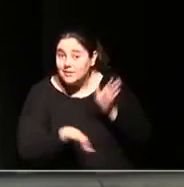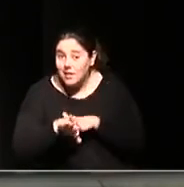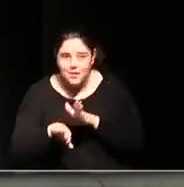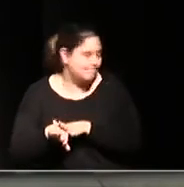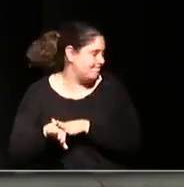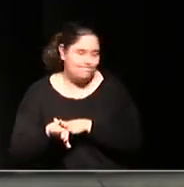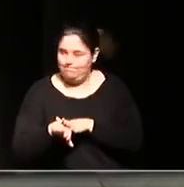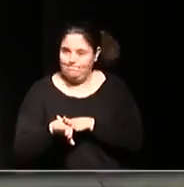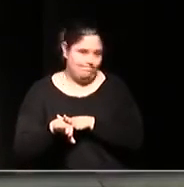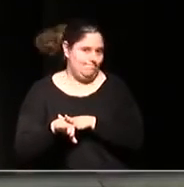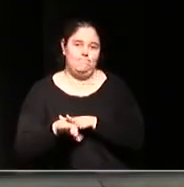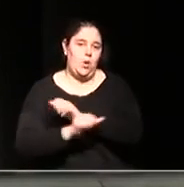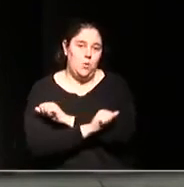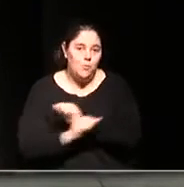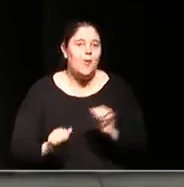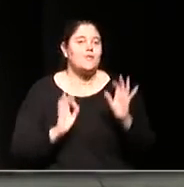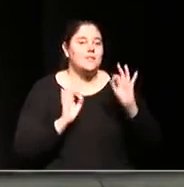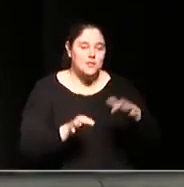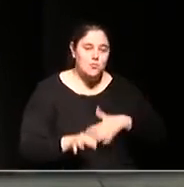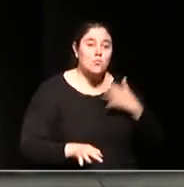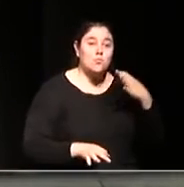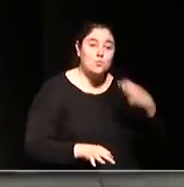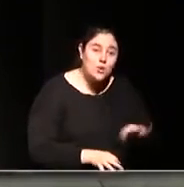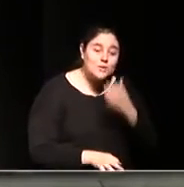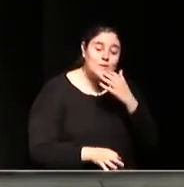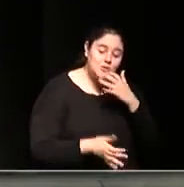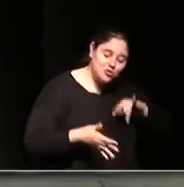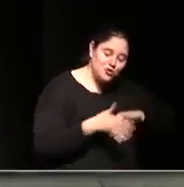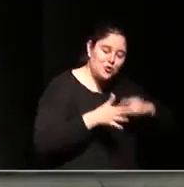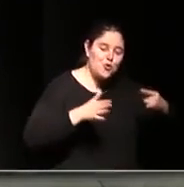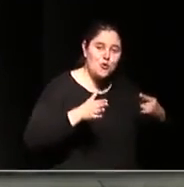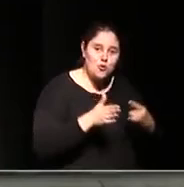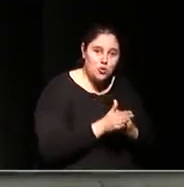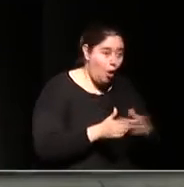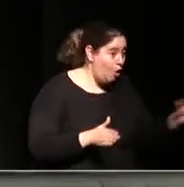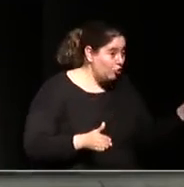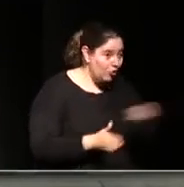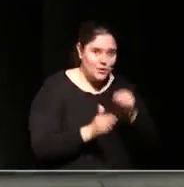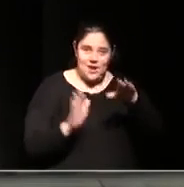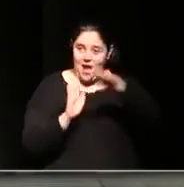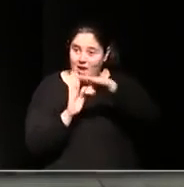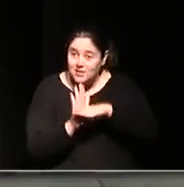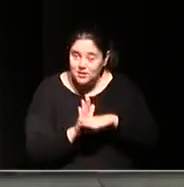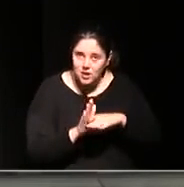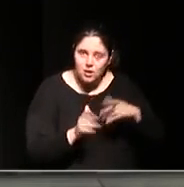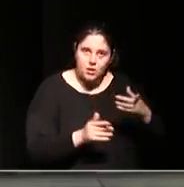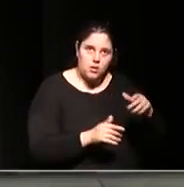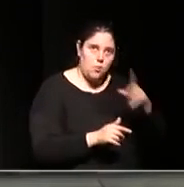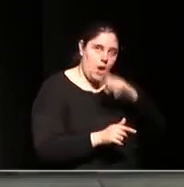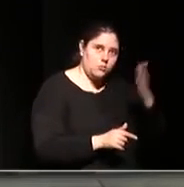dretes. Però sí, és possible posar solucions a totes aquestes agendes oblidades aquests